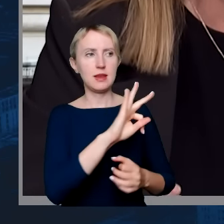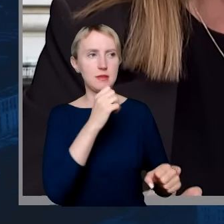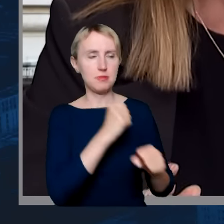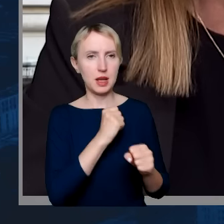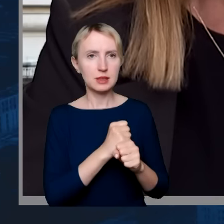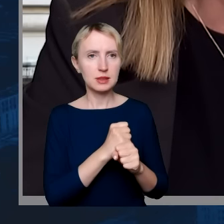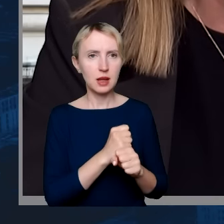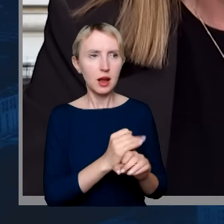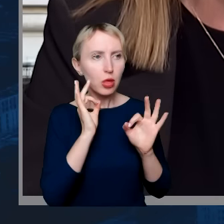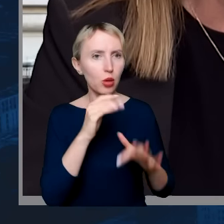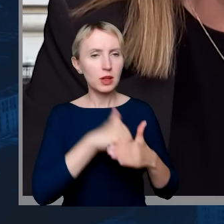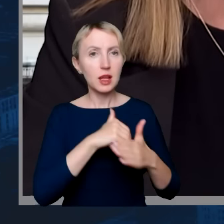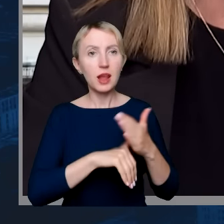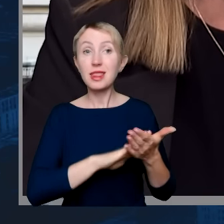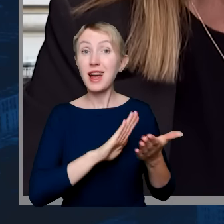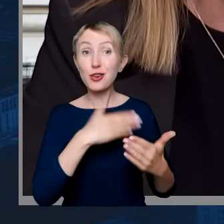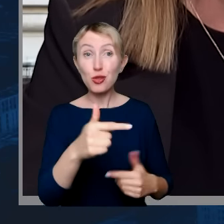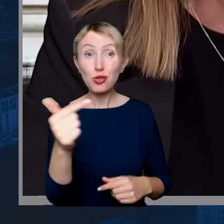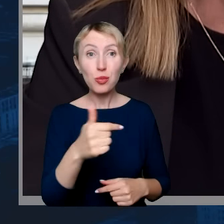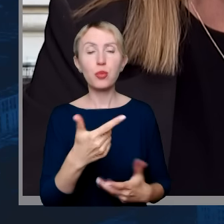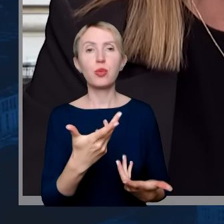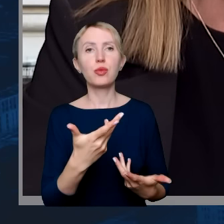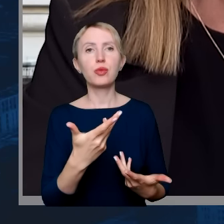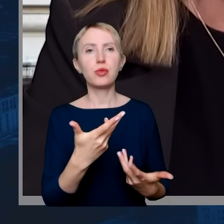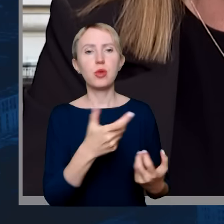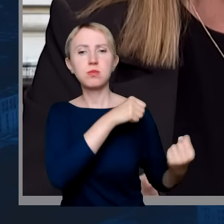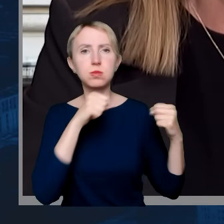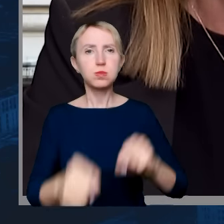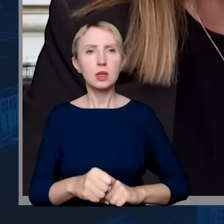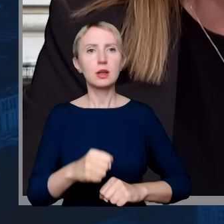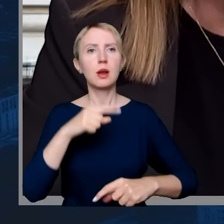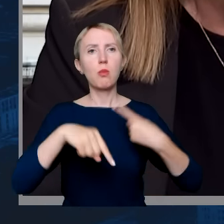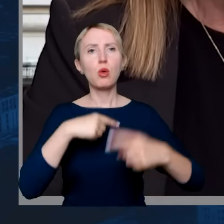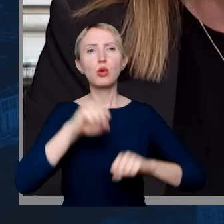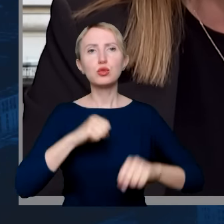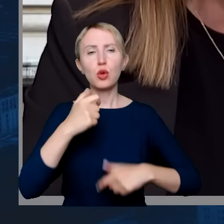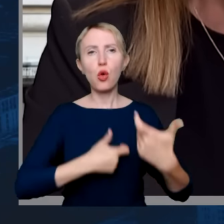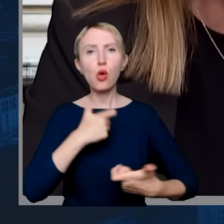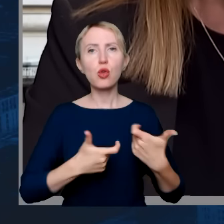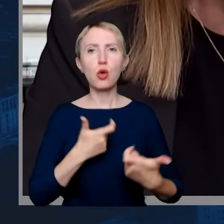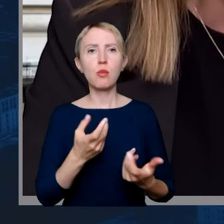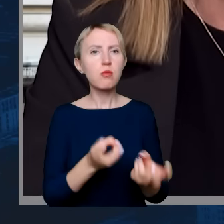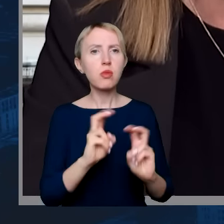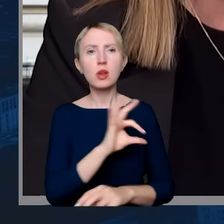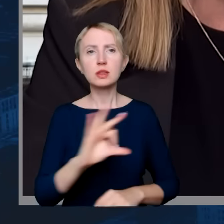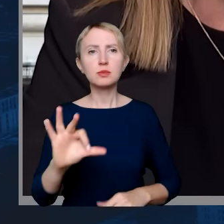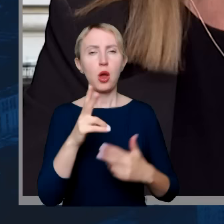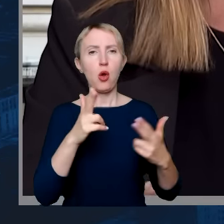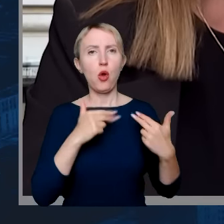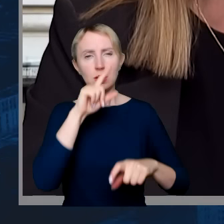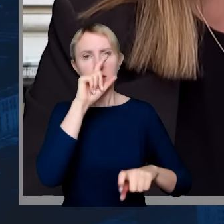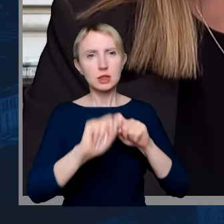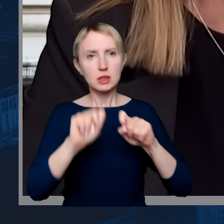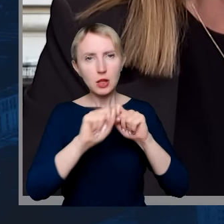postawę, zamiast nagradzać, rzucają na glebę i prowadzą postępowania, powołują jakieś speckomisje śledcze